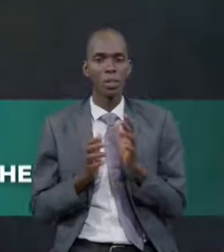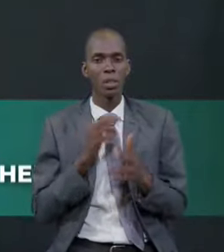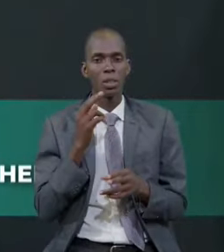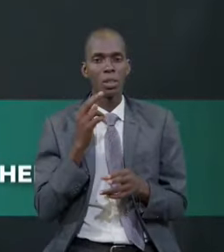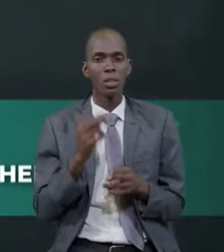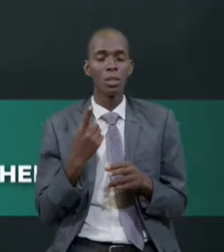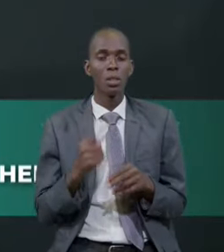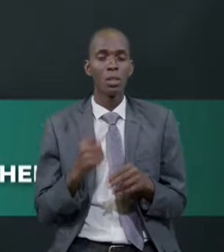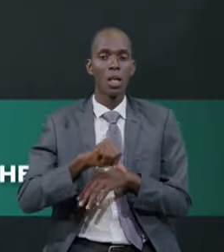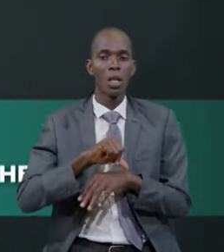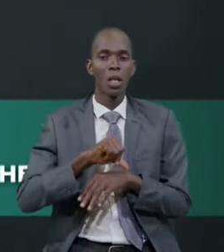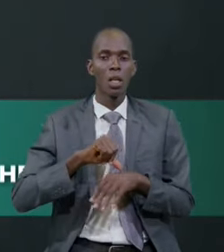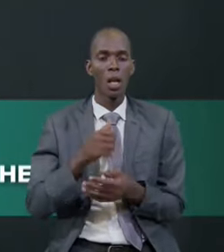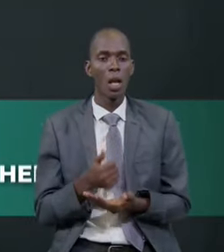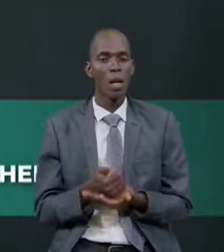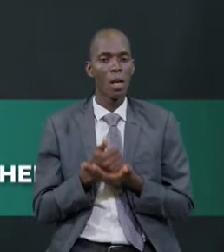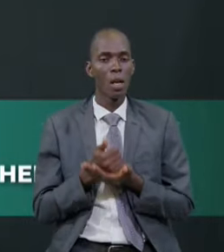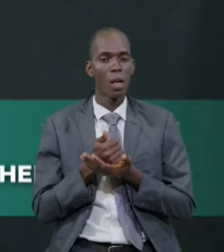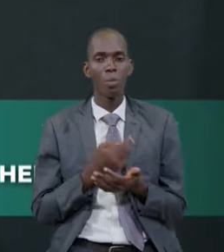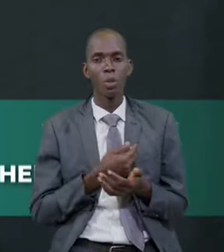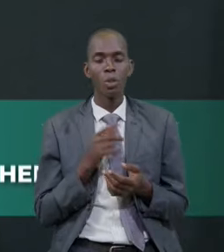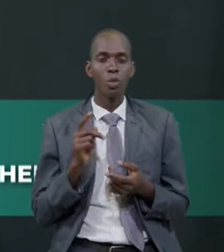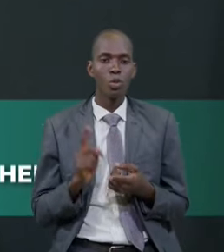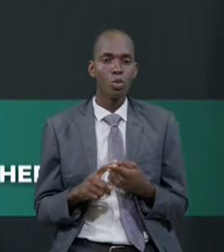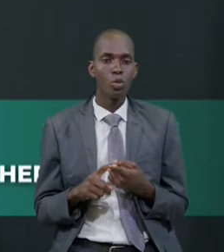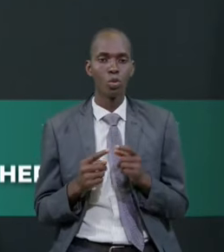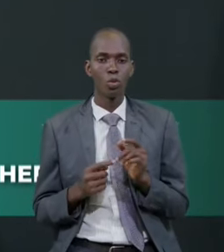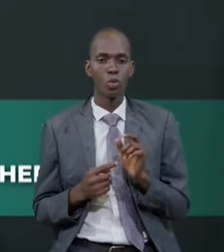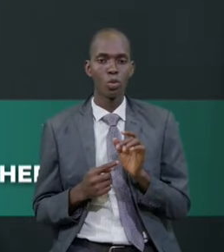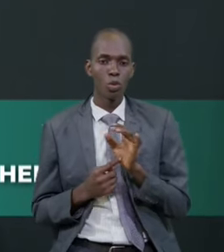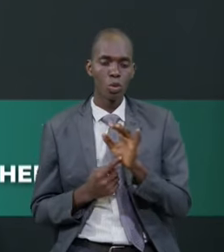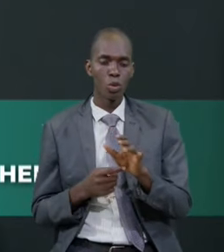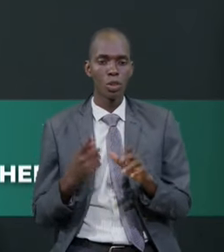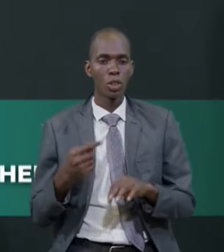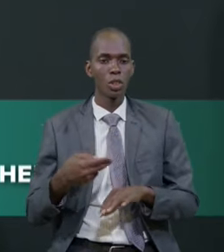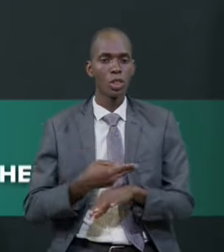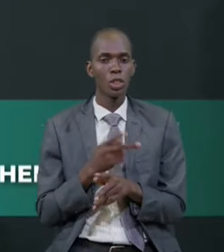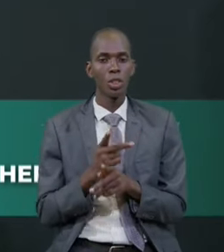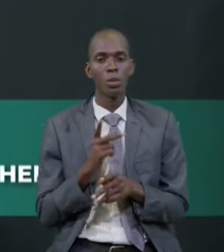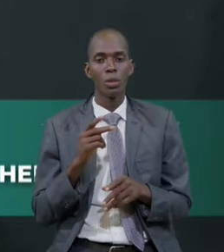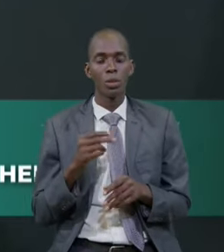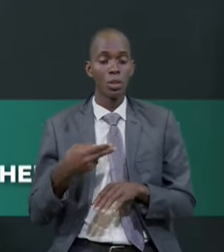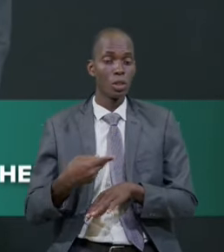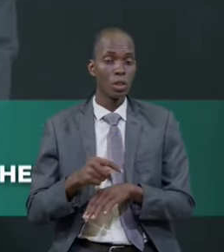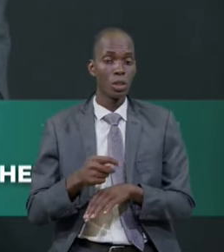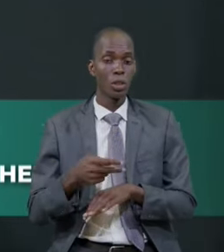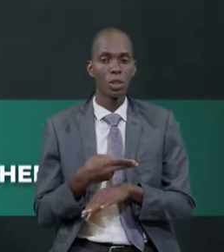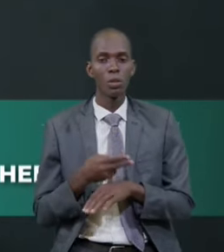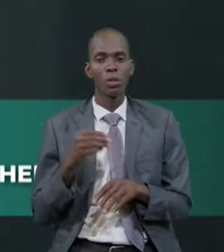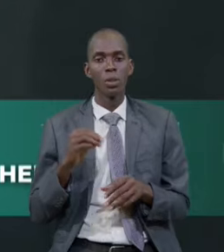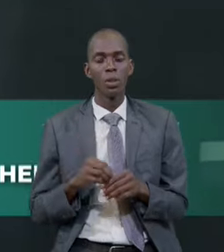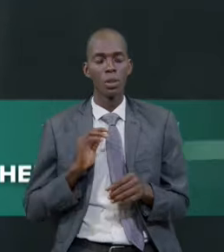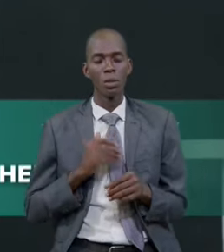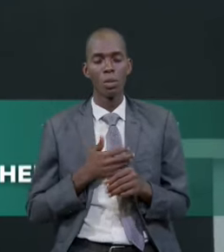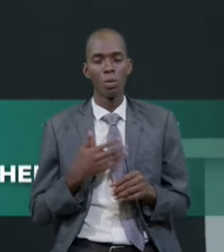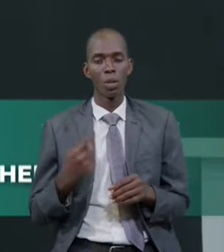L'onction nous amène à montrer aux brebis dans notre troupeau, les troupeaux dans l'église